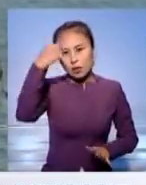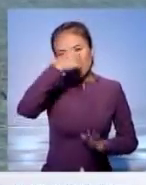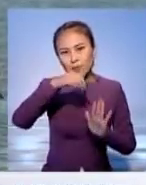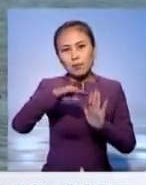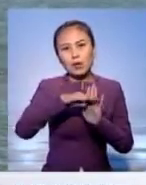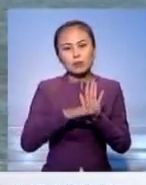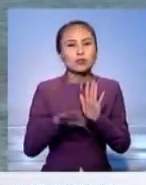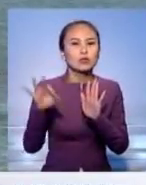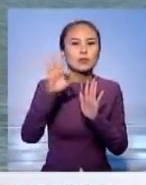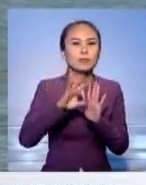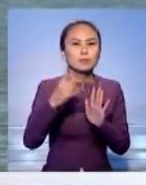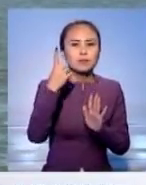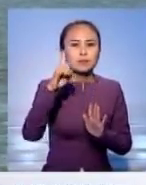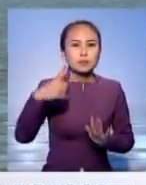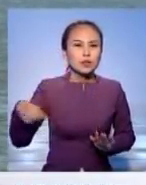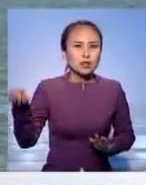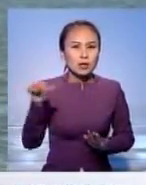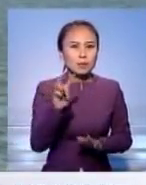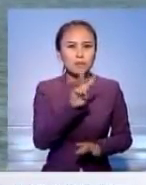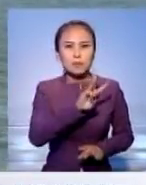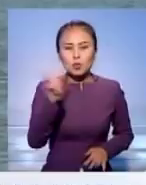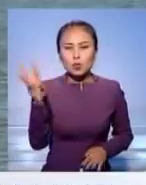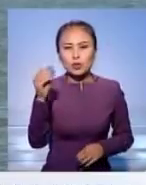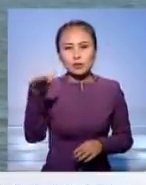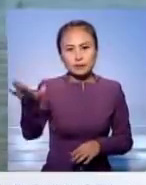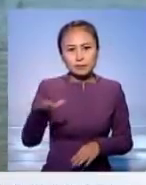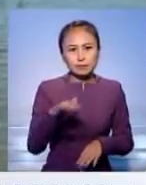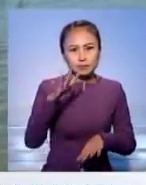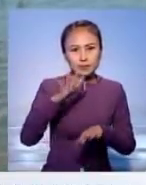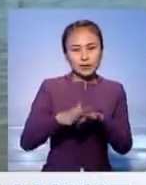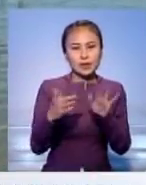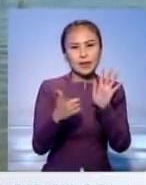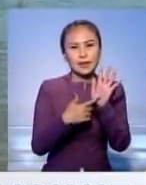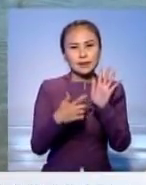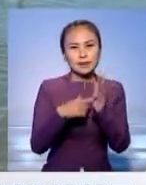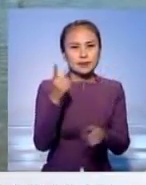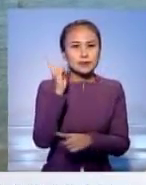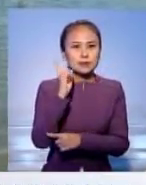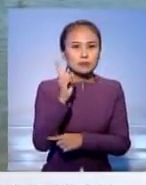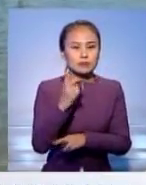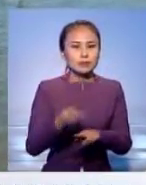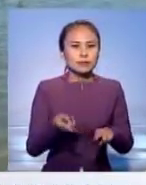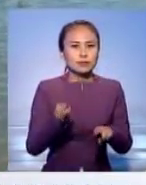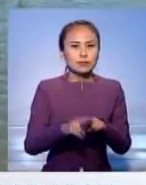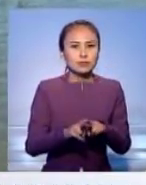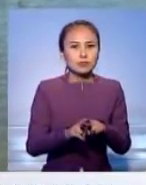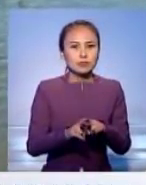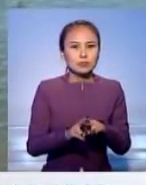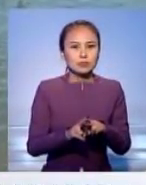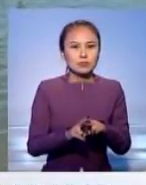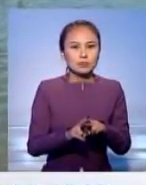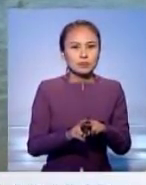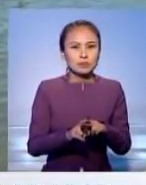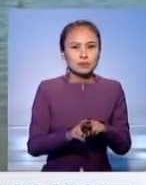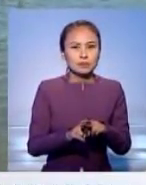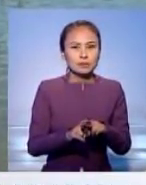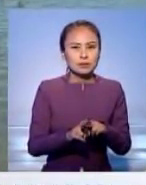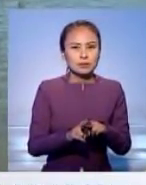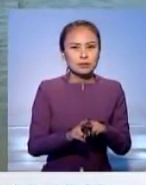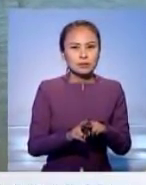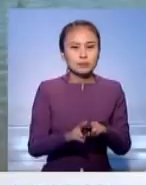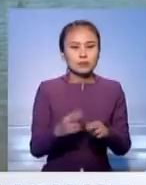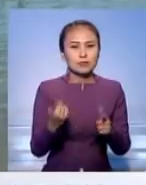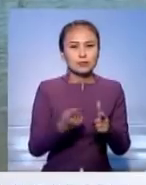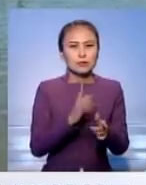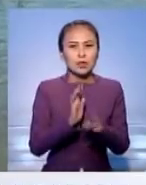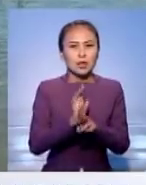2020 бағдарламасы бойынша 1,5 миллион теңге несие рәсімдеп, қарағандылық балық тәлімін бағынан тұқым балықтарының тұқымын алып